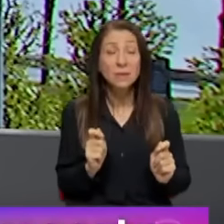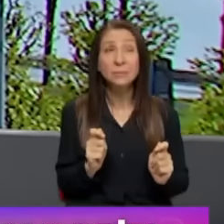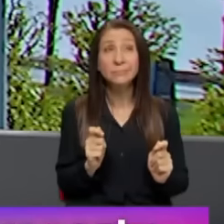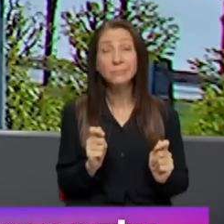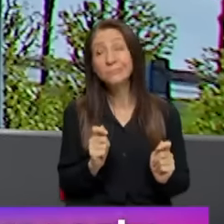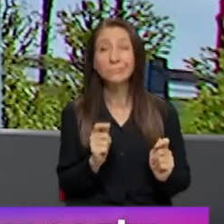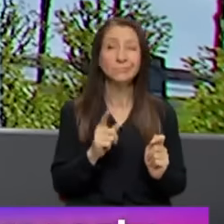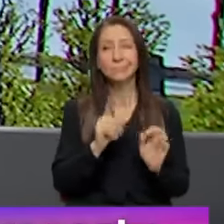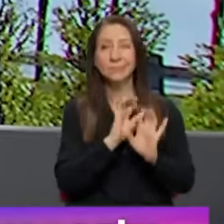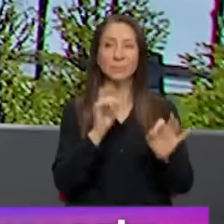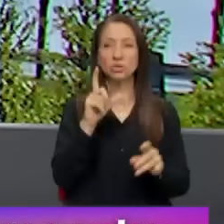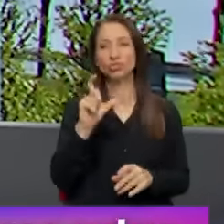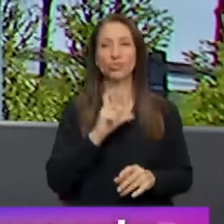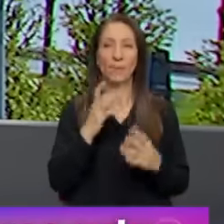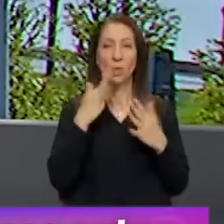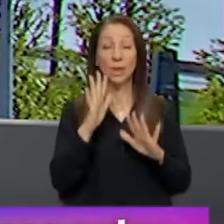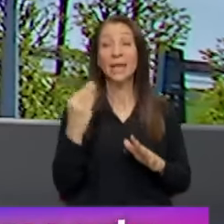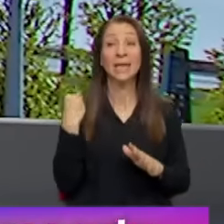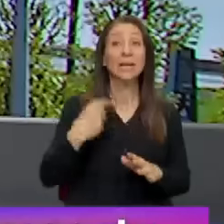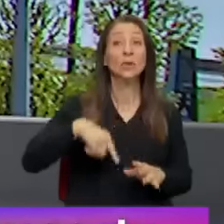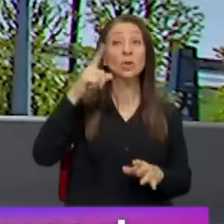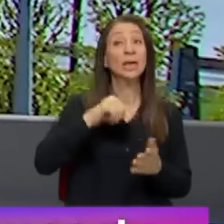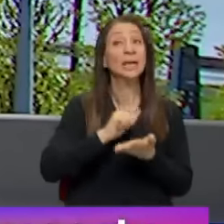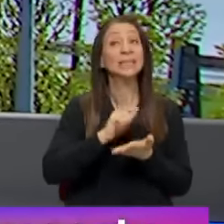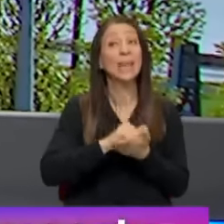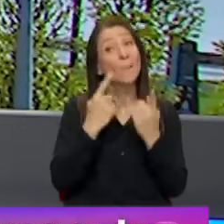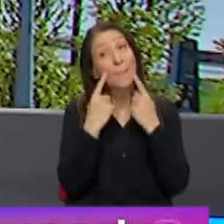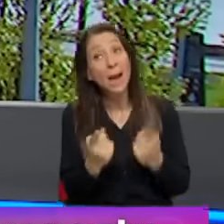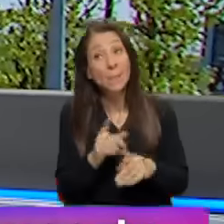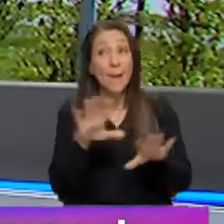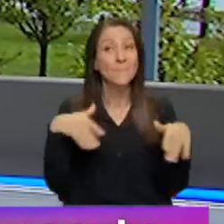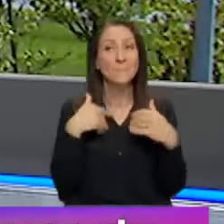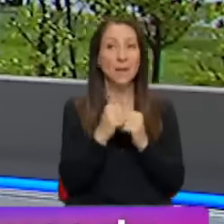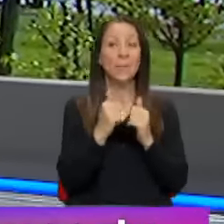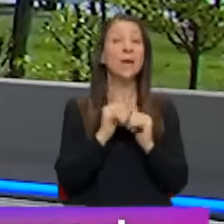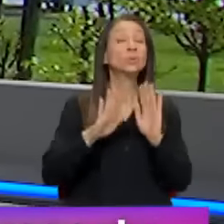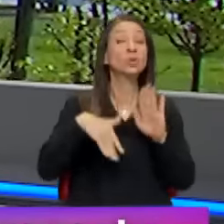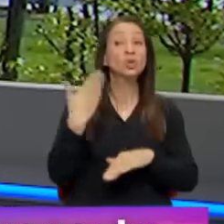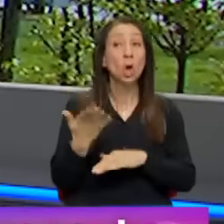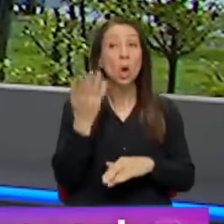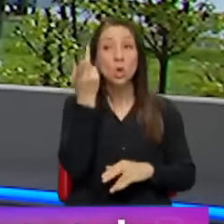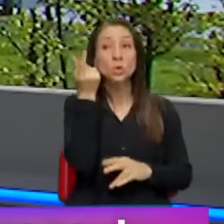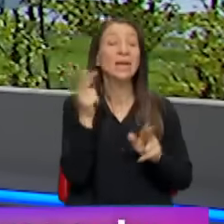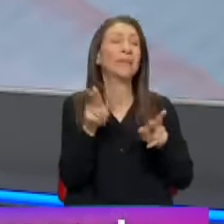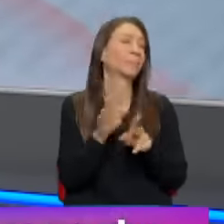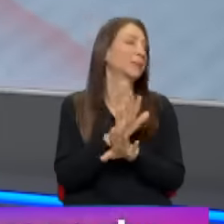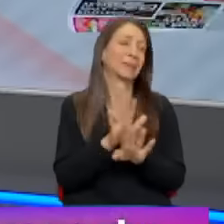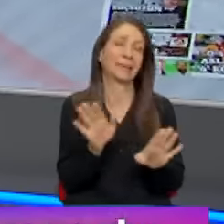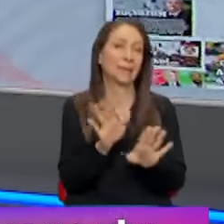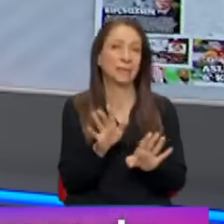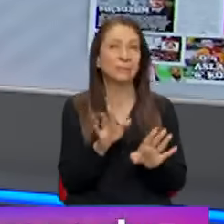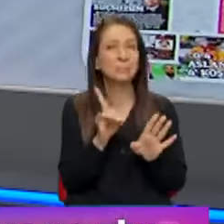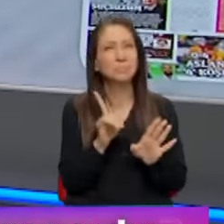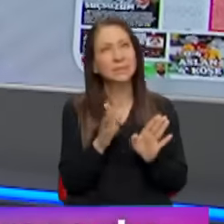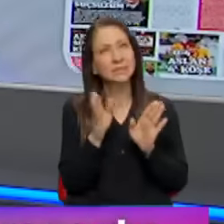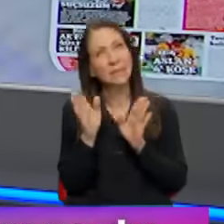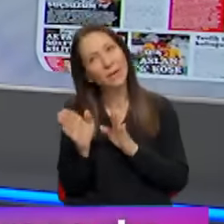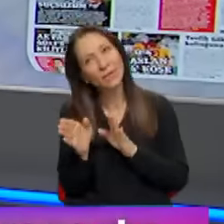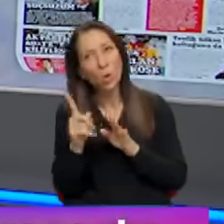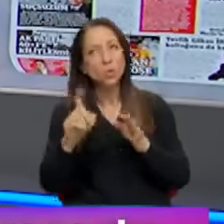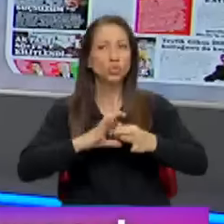da tam bir yanıt verilemiyor. Yeni Gün'ün gazetelerine bakalım hep birlikte. Sonra da unutulacak gibi değil. Bir tarafta